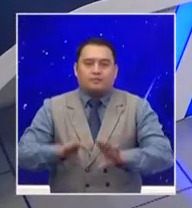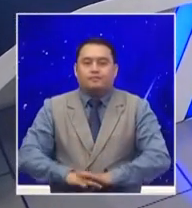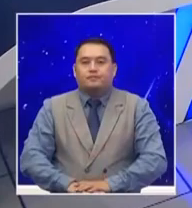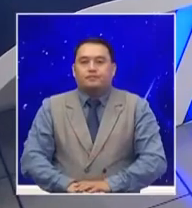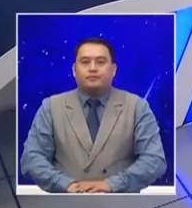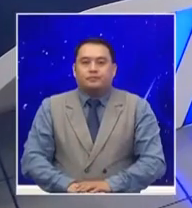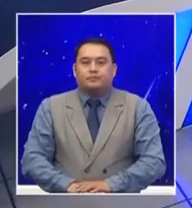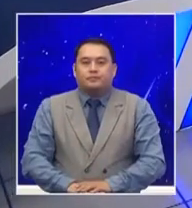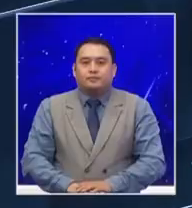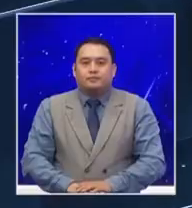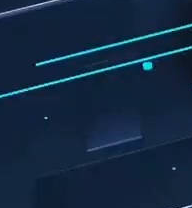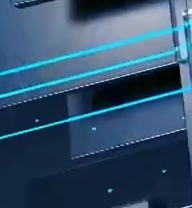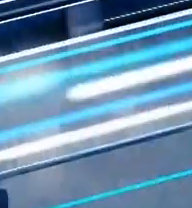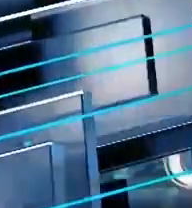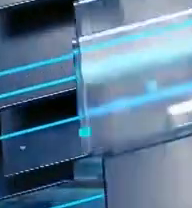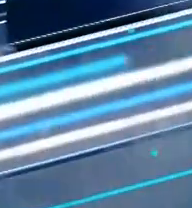главном.